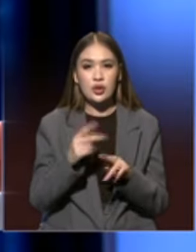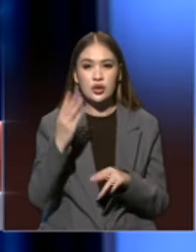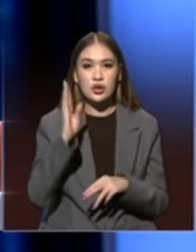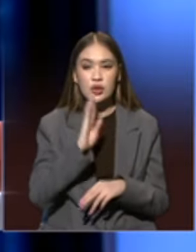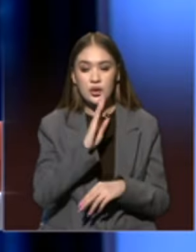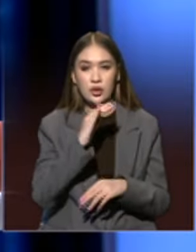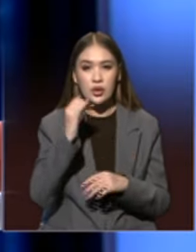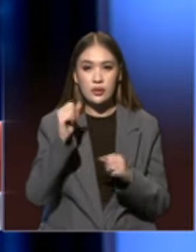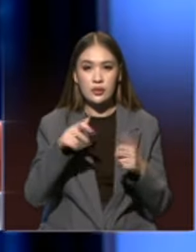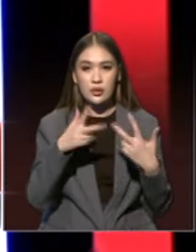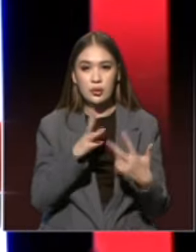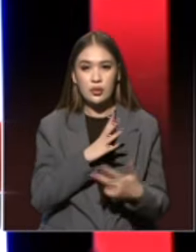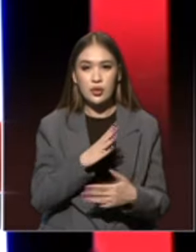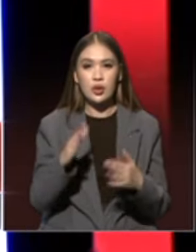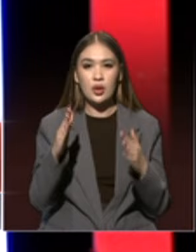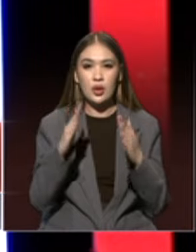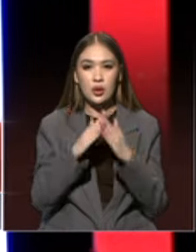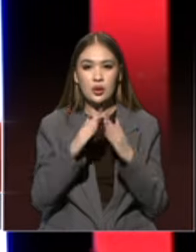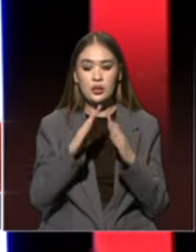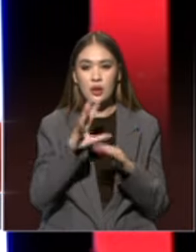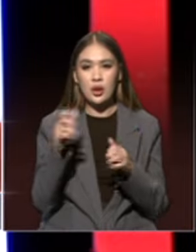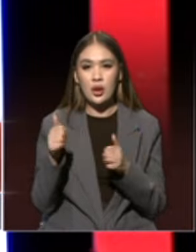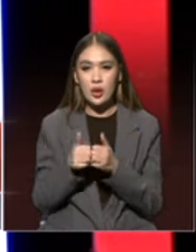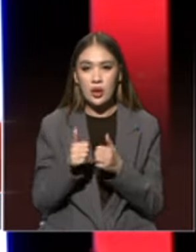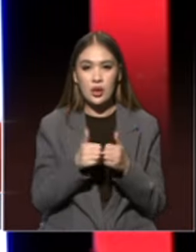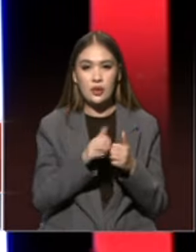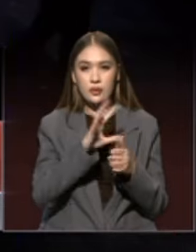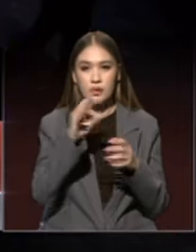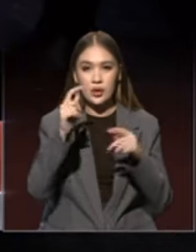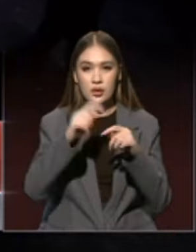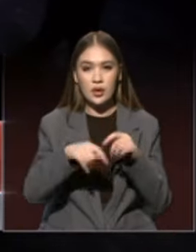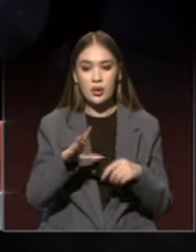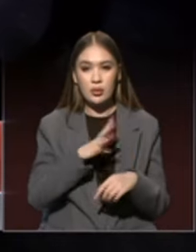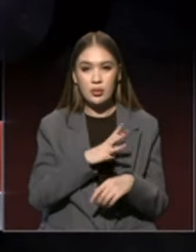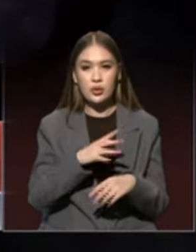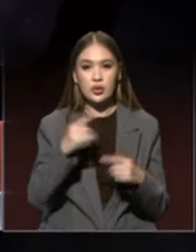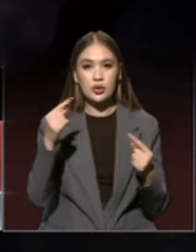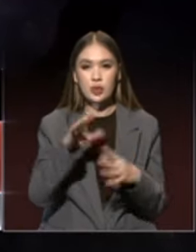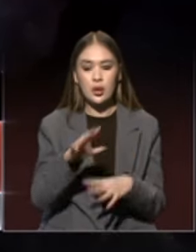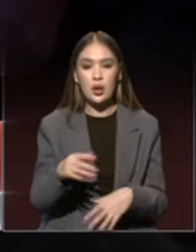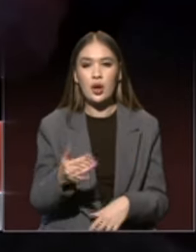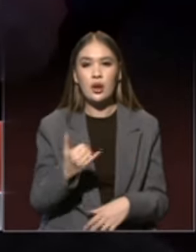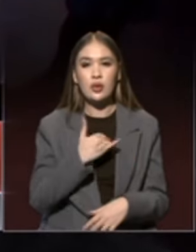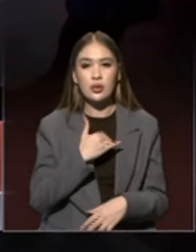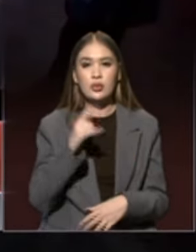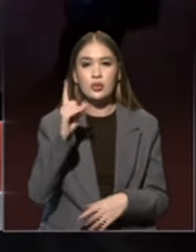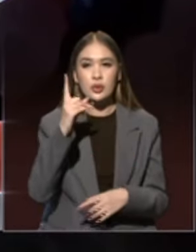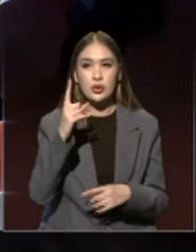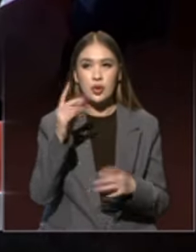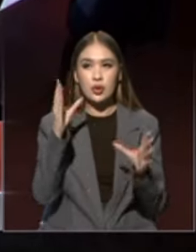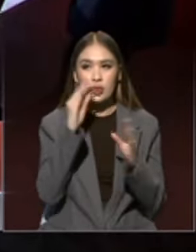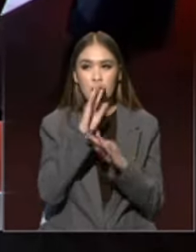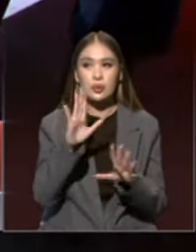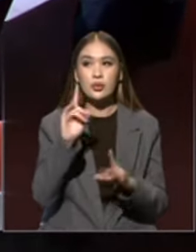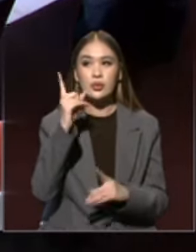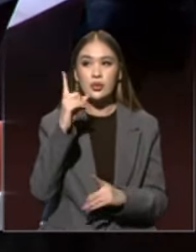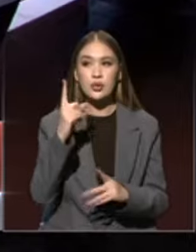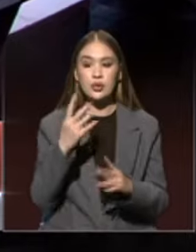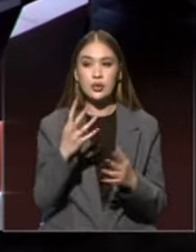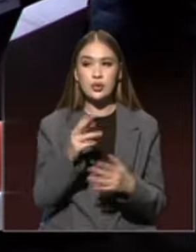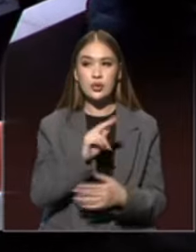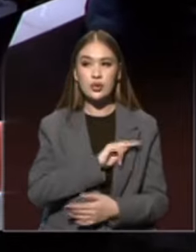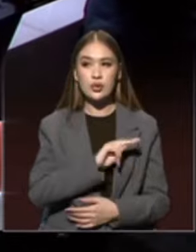сол жағымды үйді су шайды, жарамсыз деп таңды. Неге мен жарамсыз, жарамды болып отырмын мысалға? Неге есептелмеді? Неге үлгермей жатсыздар? Жалпы неге баяу жүріп жатыр